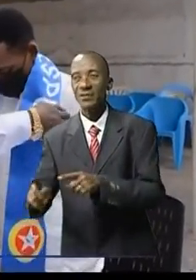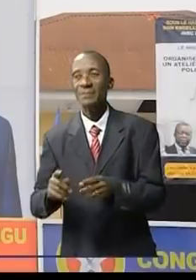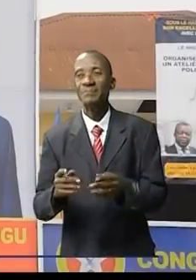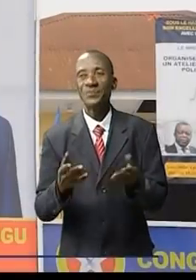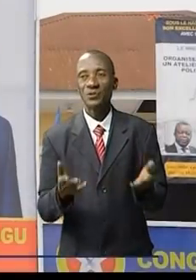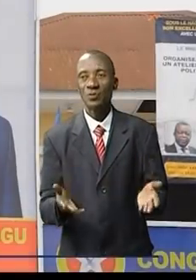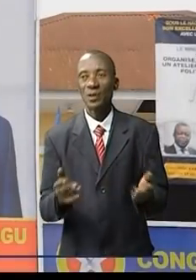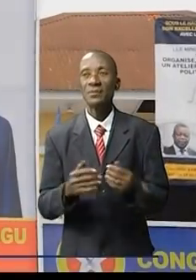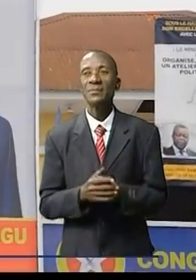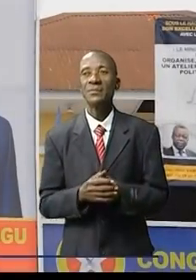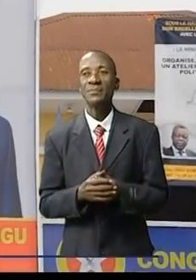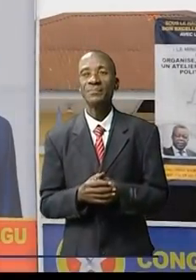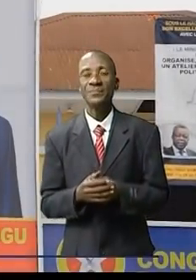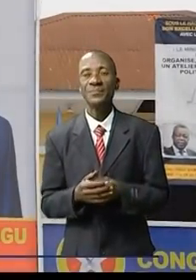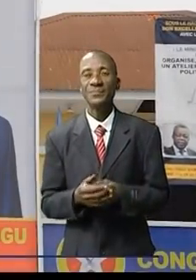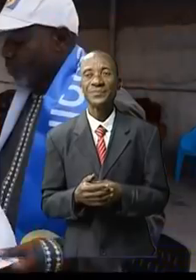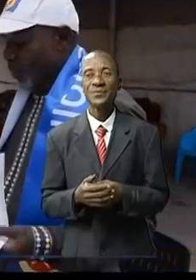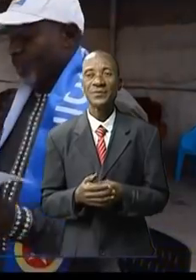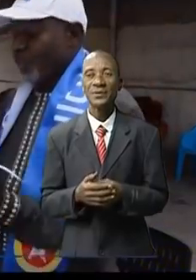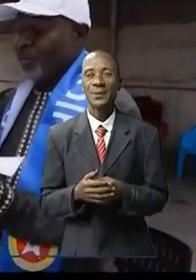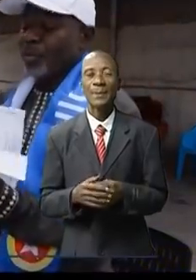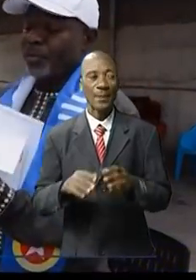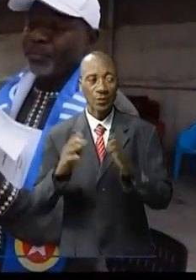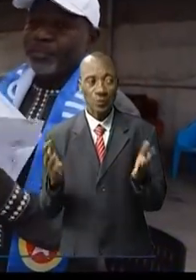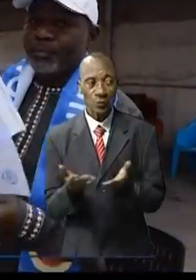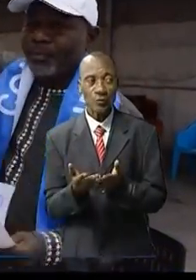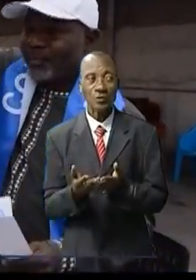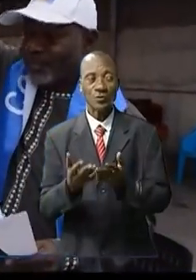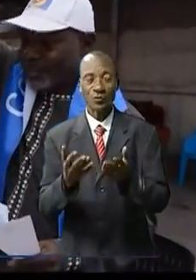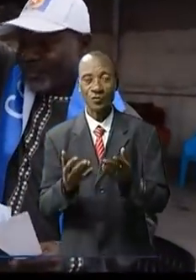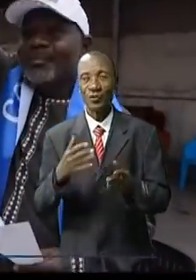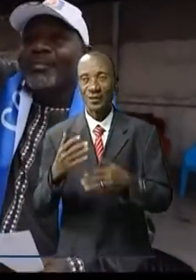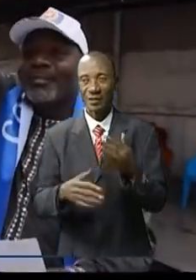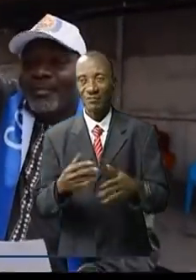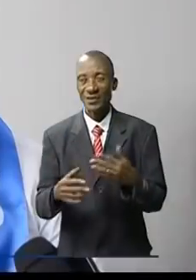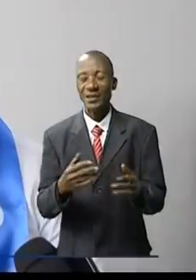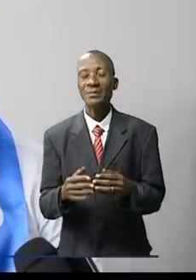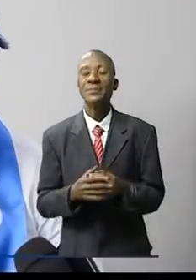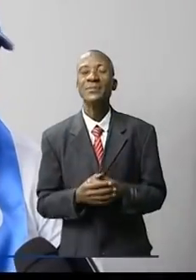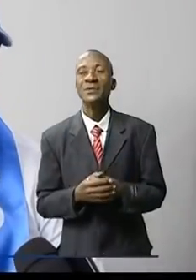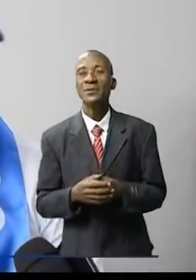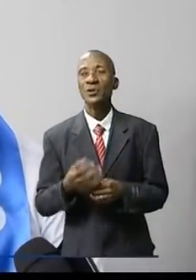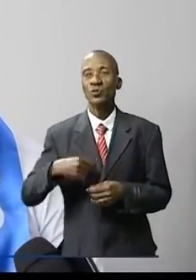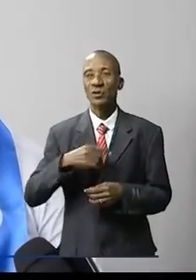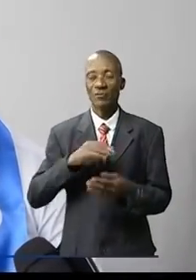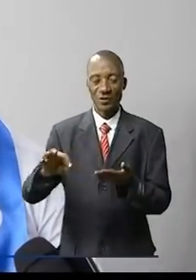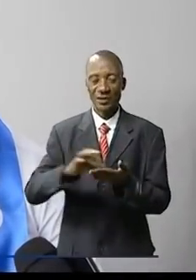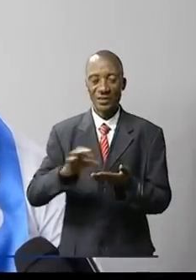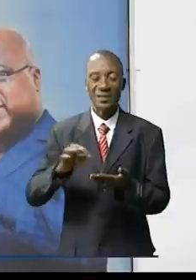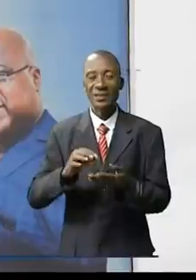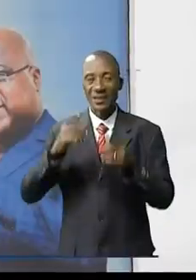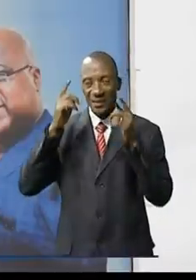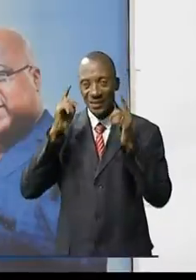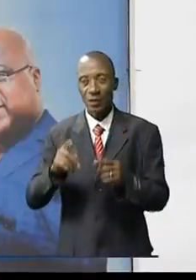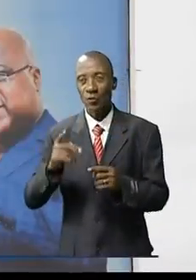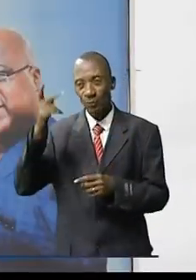de responsabilités pour faire triompher la vision du chef de l'État. Nous avons signé un accord politique avec son Excellence le